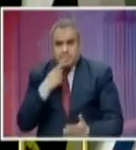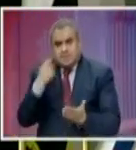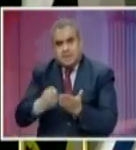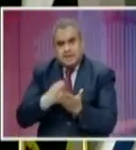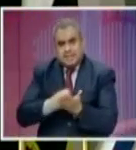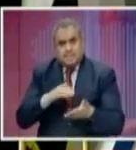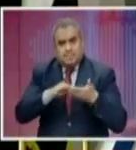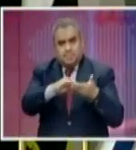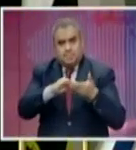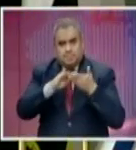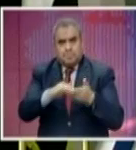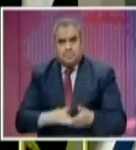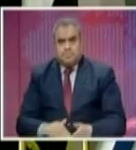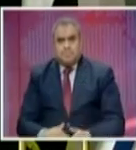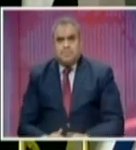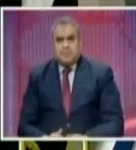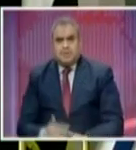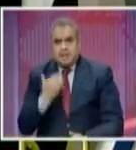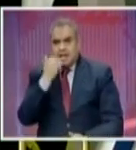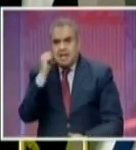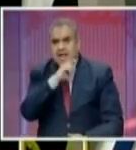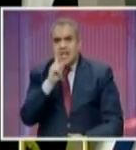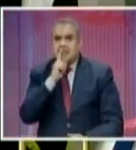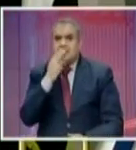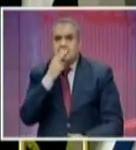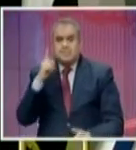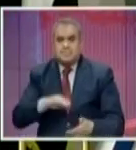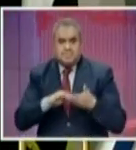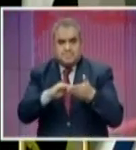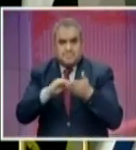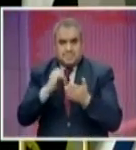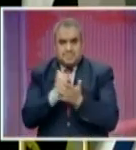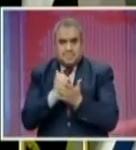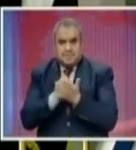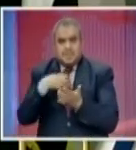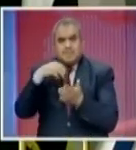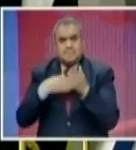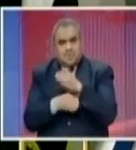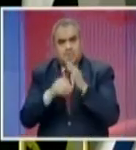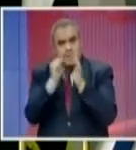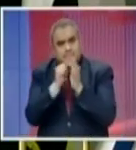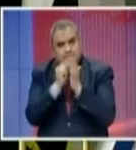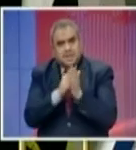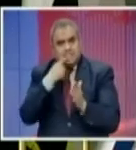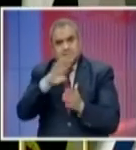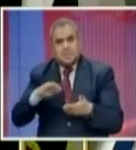المحاضرات، حتى المذاكرة في البيت من برا البيت.